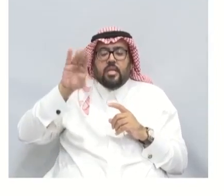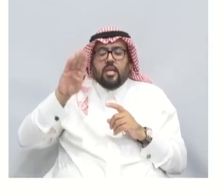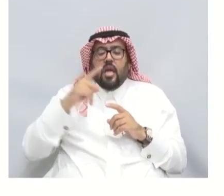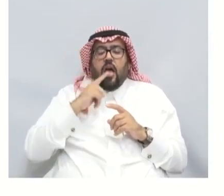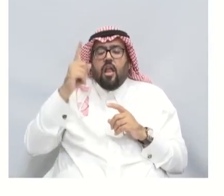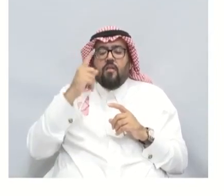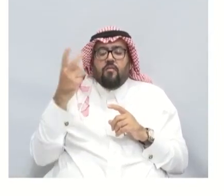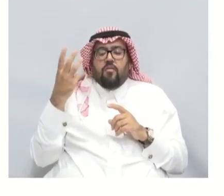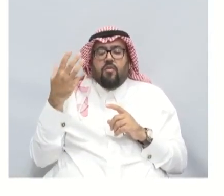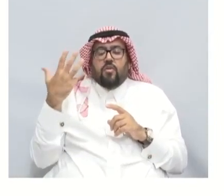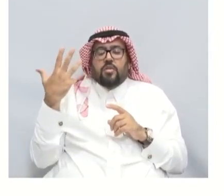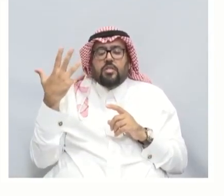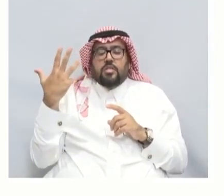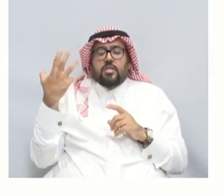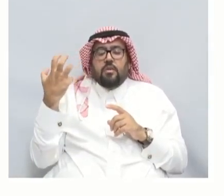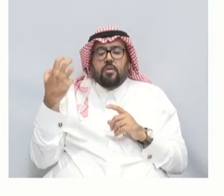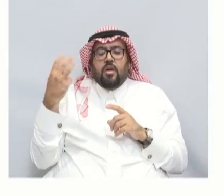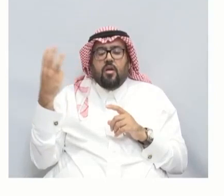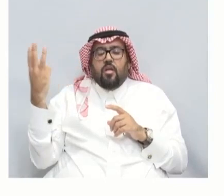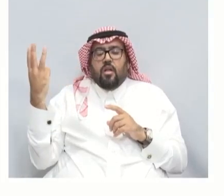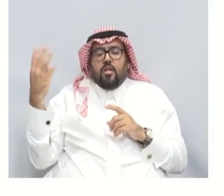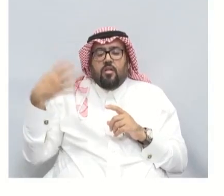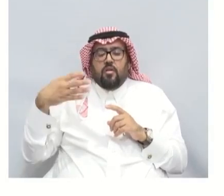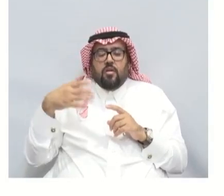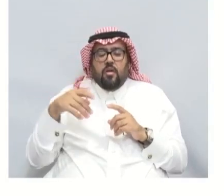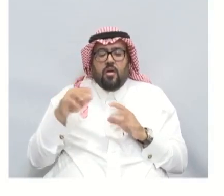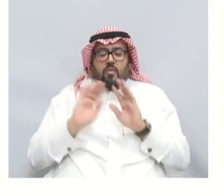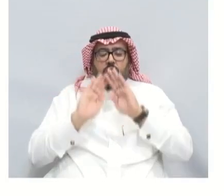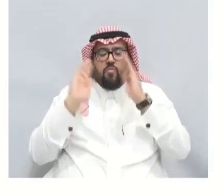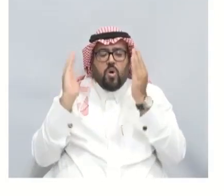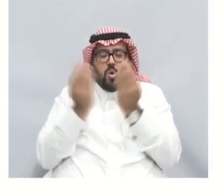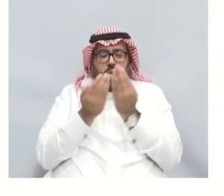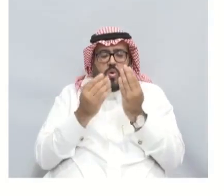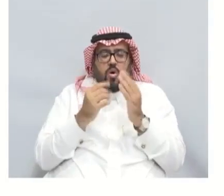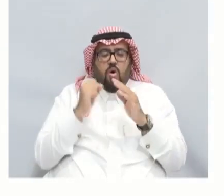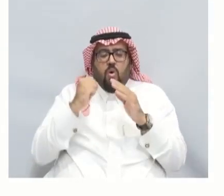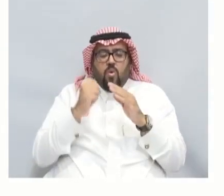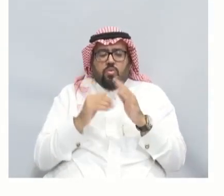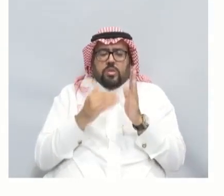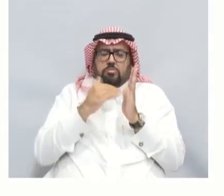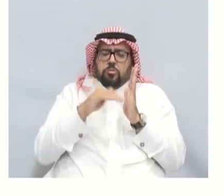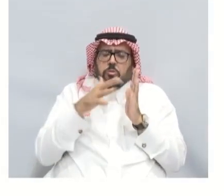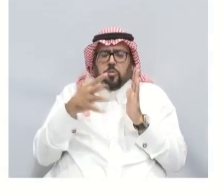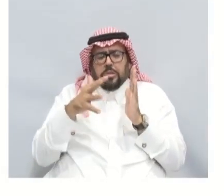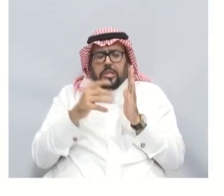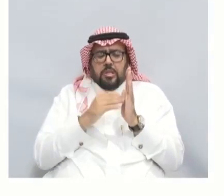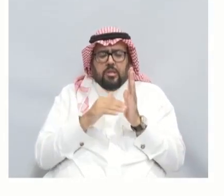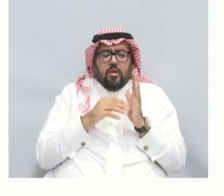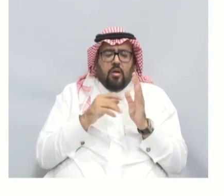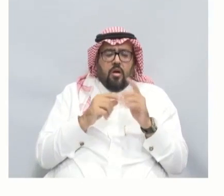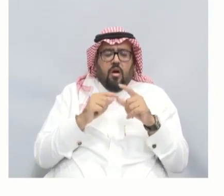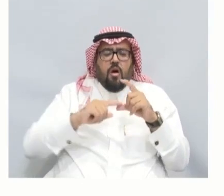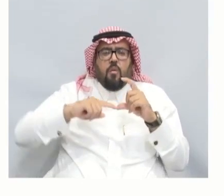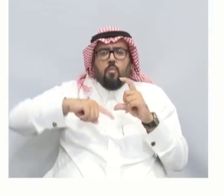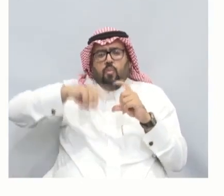1943 ميلادي، نوع البركان لدينا بركان مخروطي، قوة الثوران متوسط، محتوى السيليكا